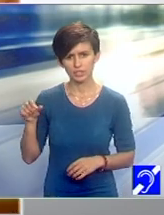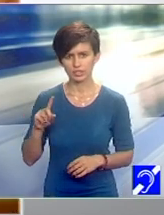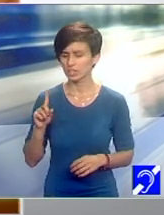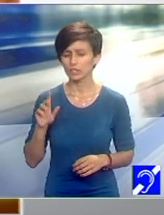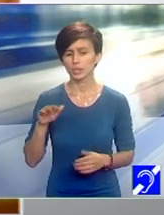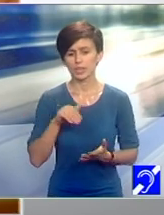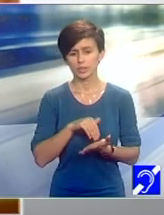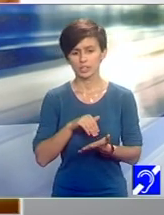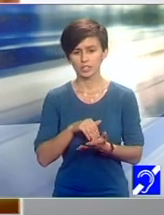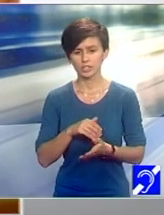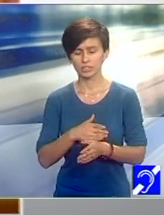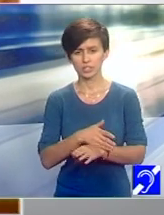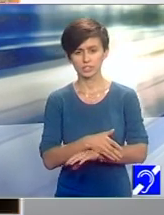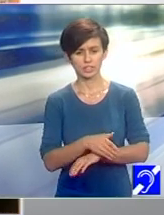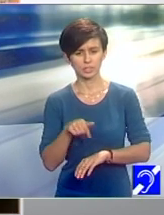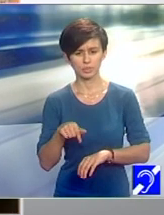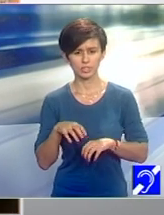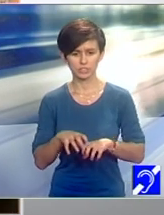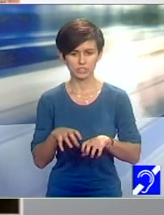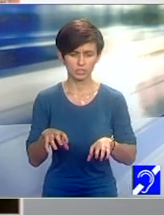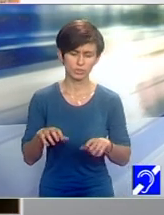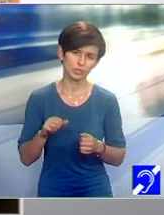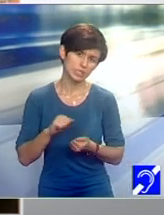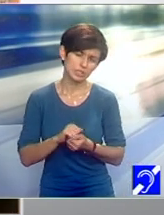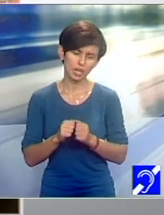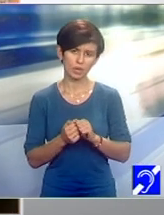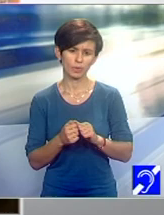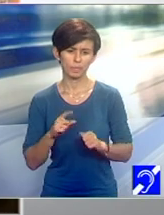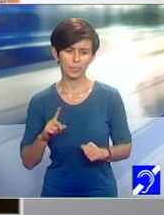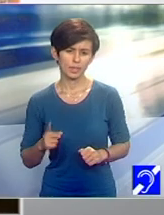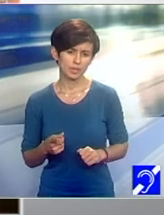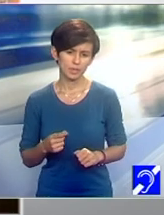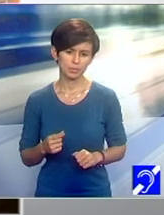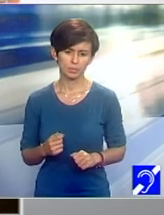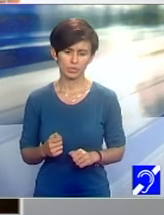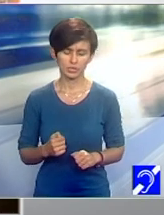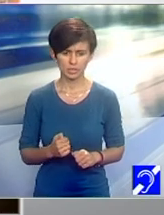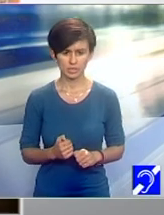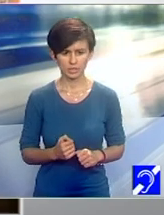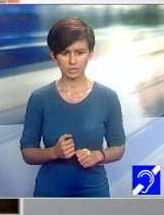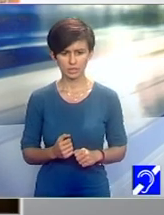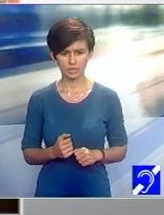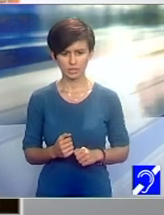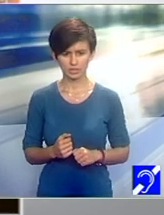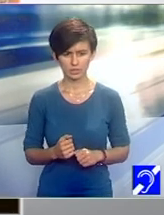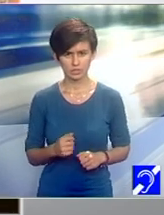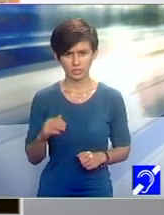locuri. Dar poate fi și cauza rea, poate că a scăzut nivelul, da? Și copiii nu mai au curaj să